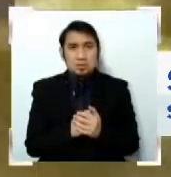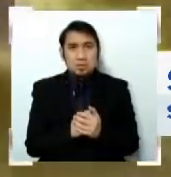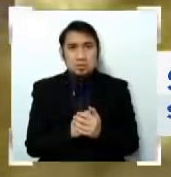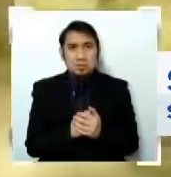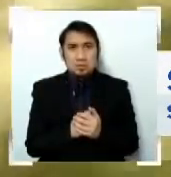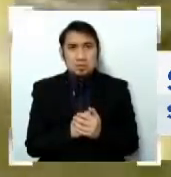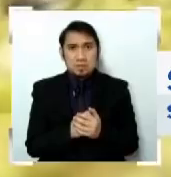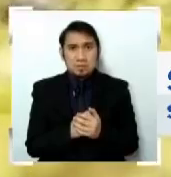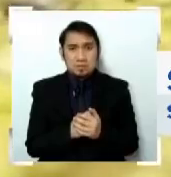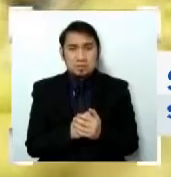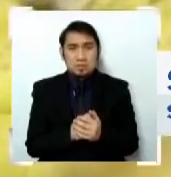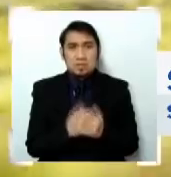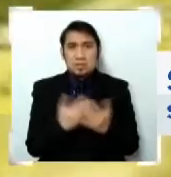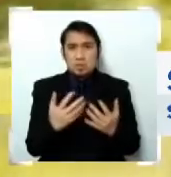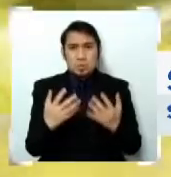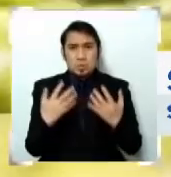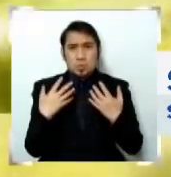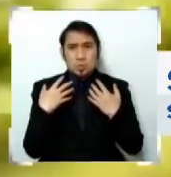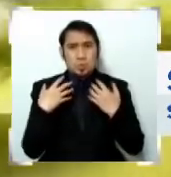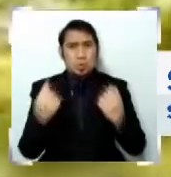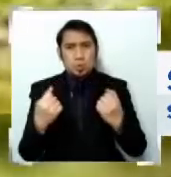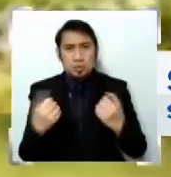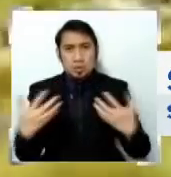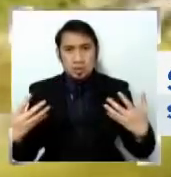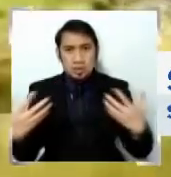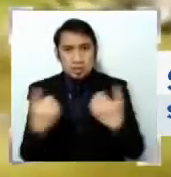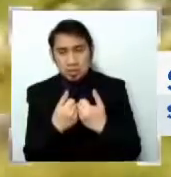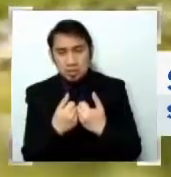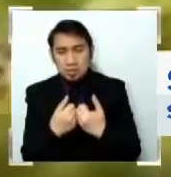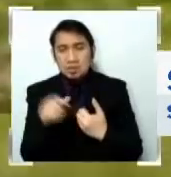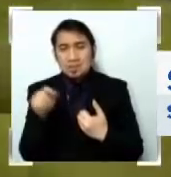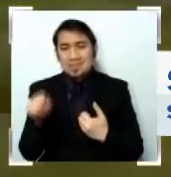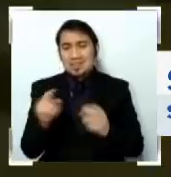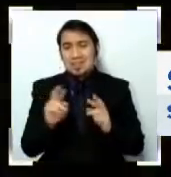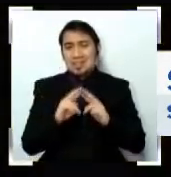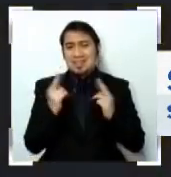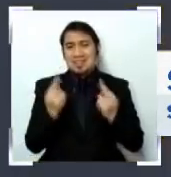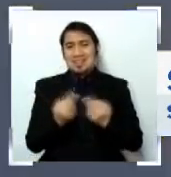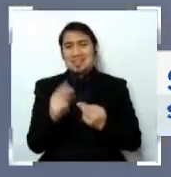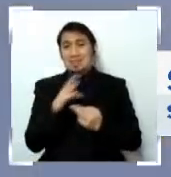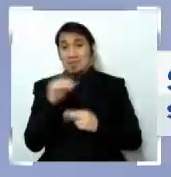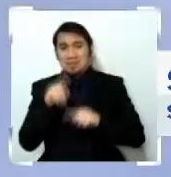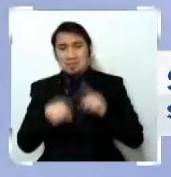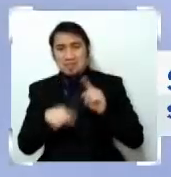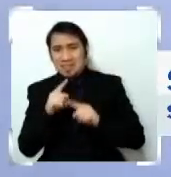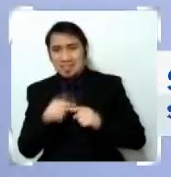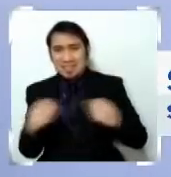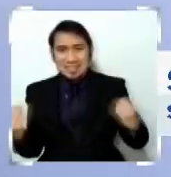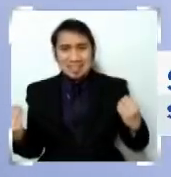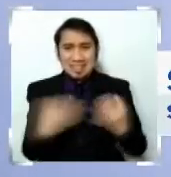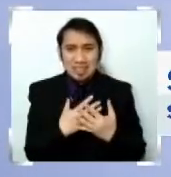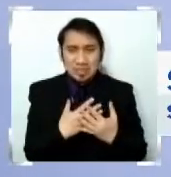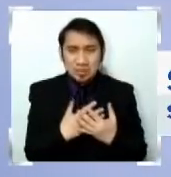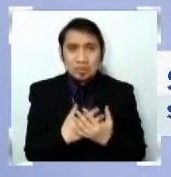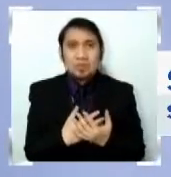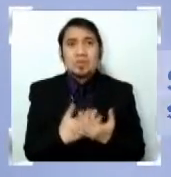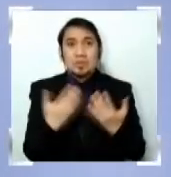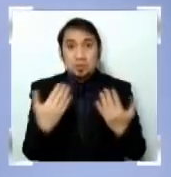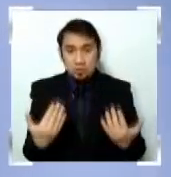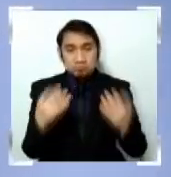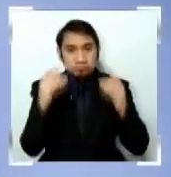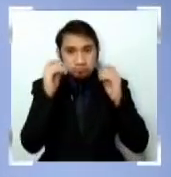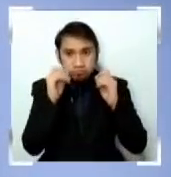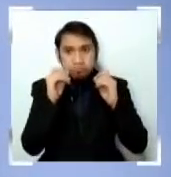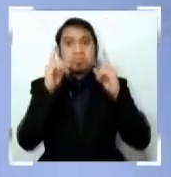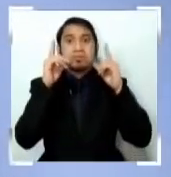Sa tindi ng pinsala, nangamba ang mga kaanak at kaibigan ni Bongkayaw hanggang sa manggulat ang sundalo